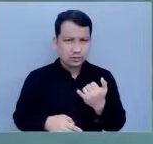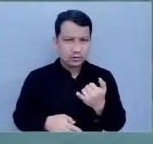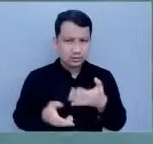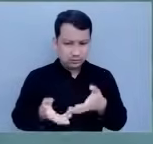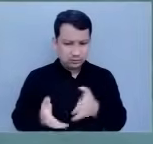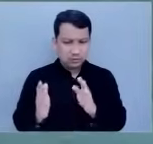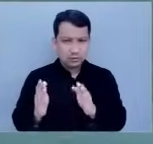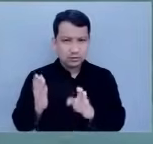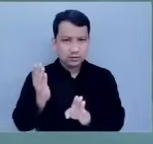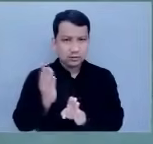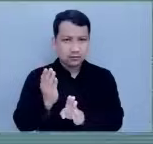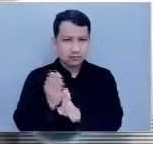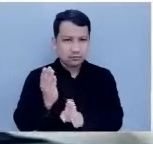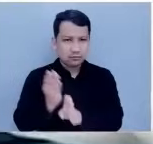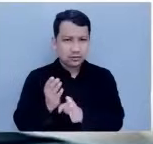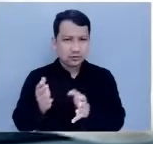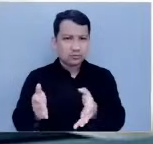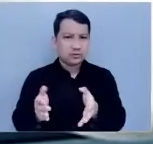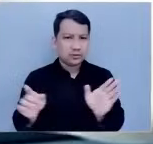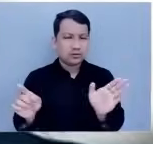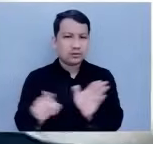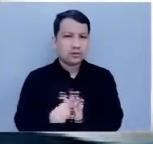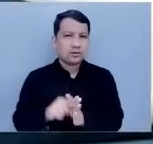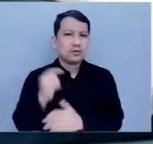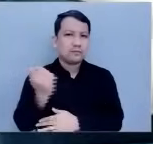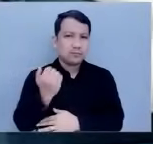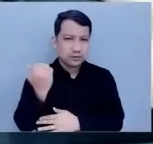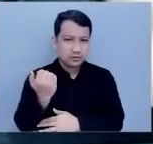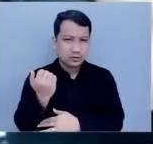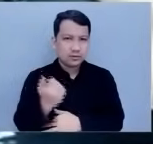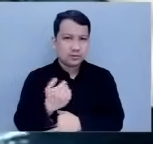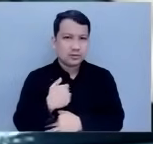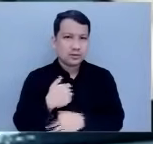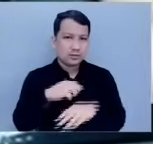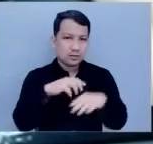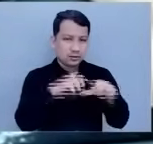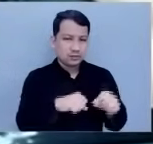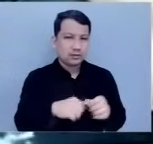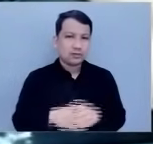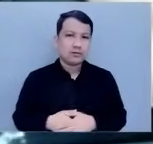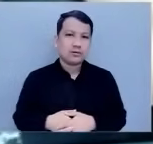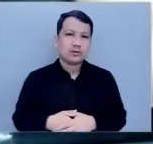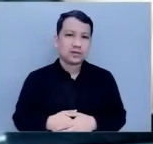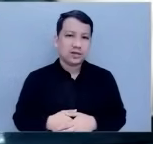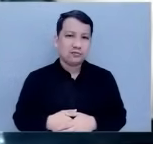sa busway kahit bawal. Emergency lang. Magsusundo kay,